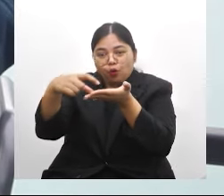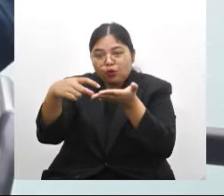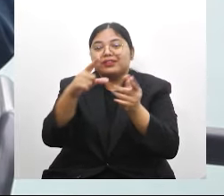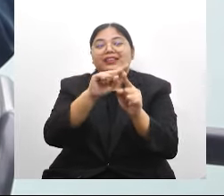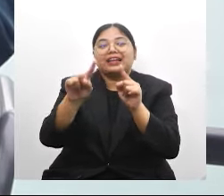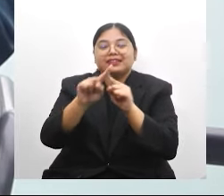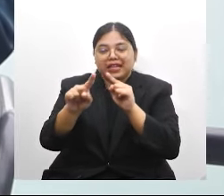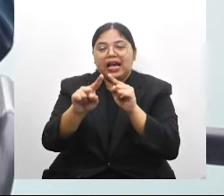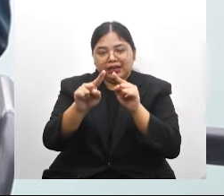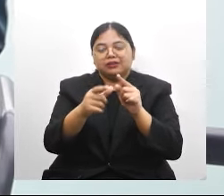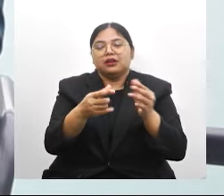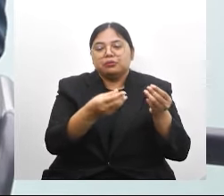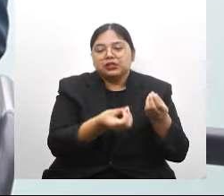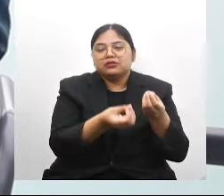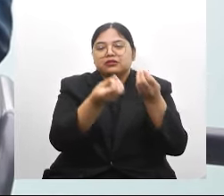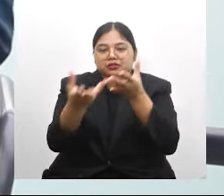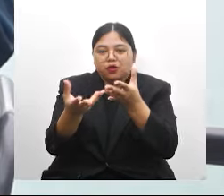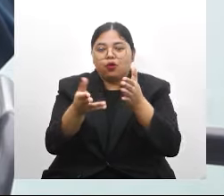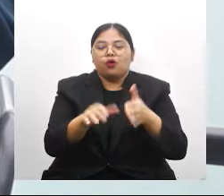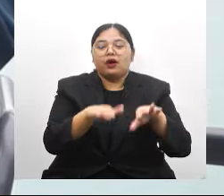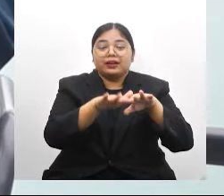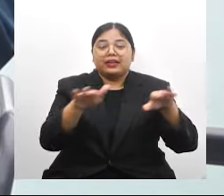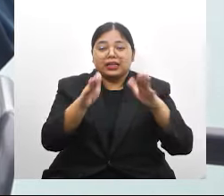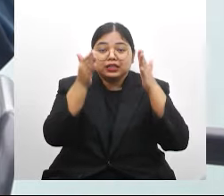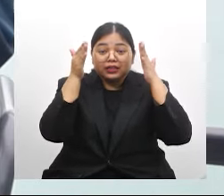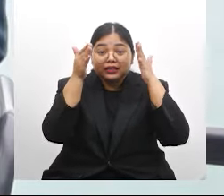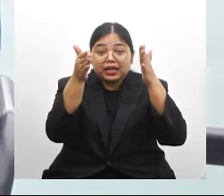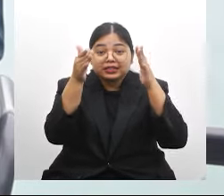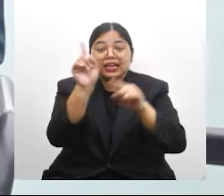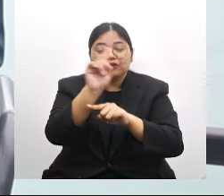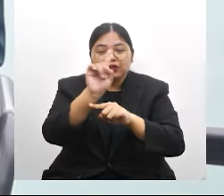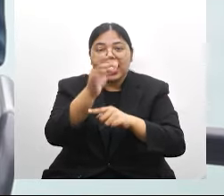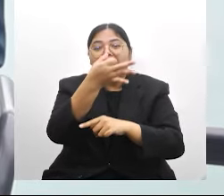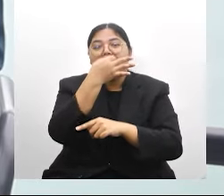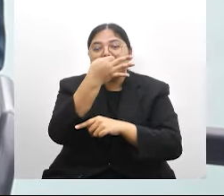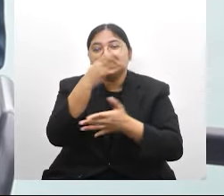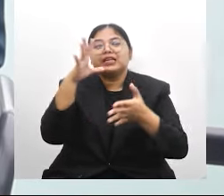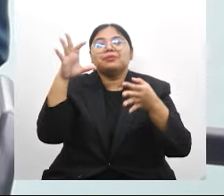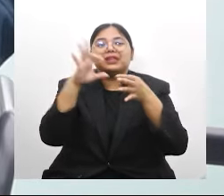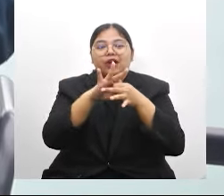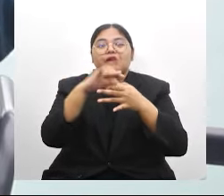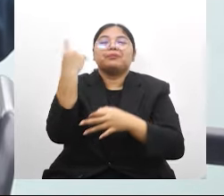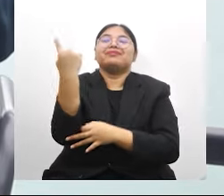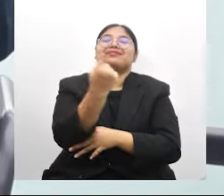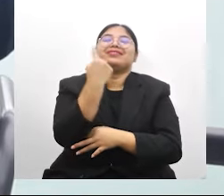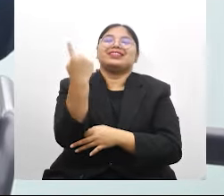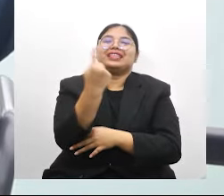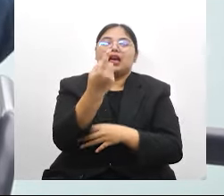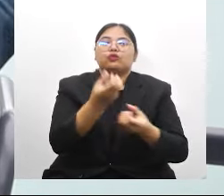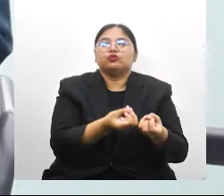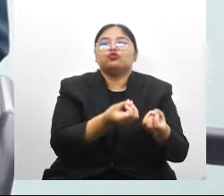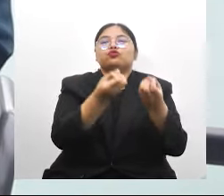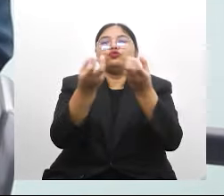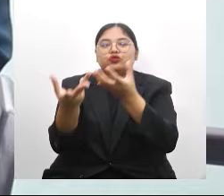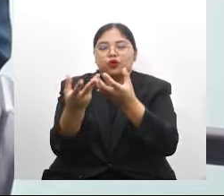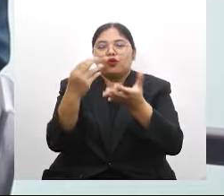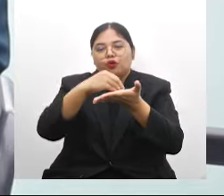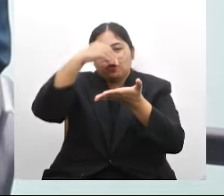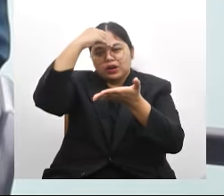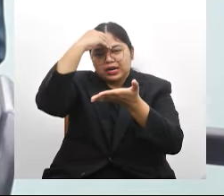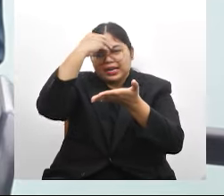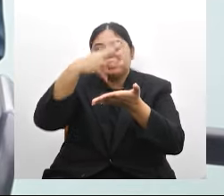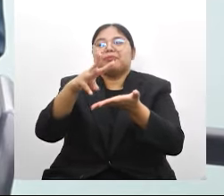ส่งต่อนักเรียนเนี่ยที่มีความตั้งใจที่จะเขาเรียกว่าประกอบอาชีพทางด้านธุรกิจการท่องเที่ยวเนี่ยส่งต่อไปสู่การเรียนในระดับอ